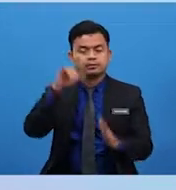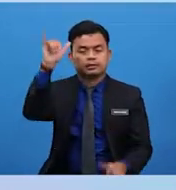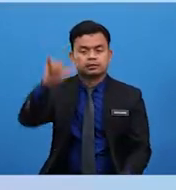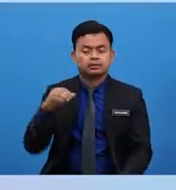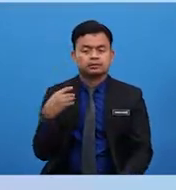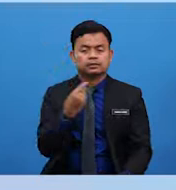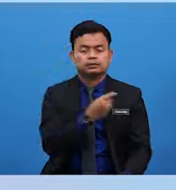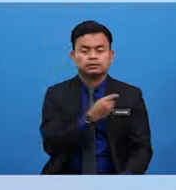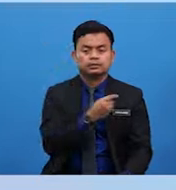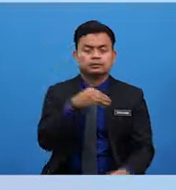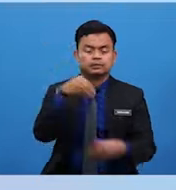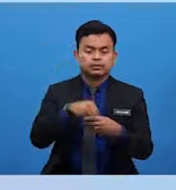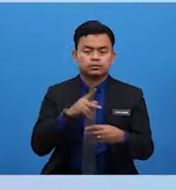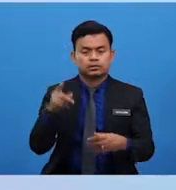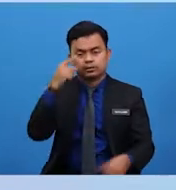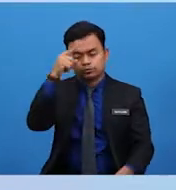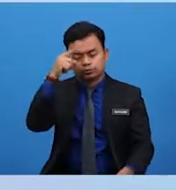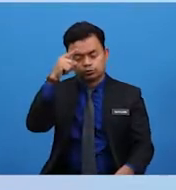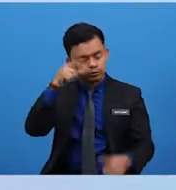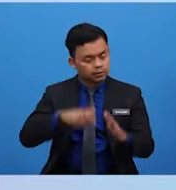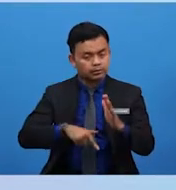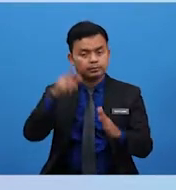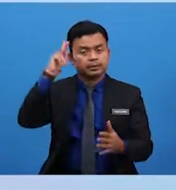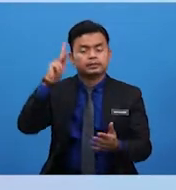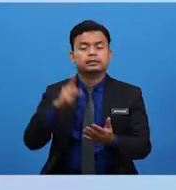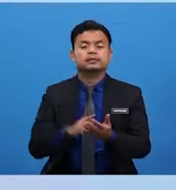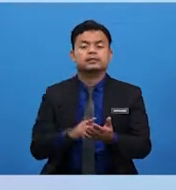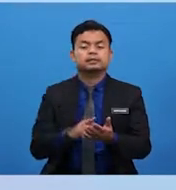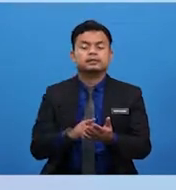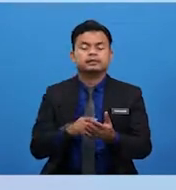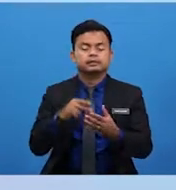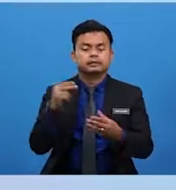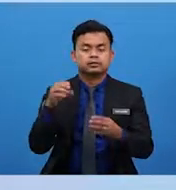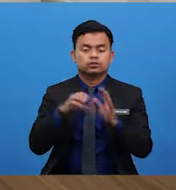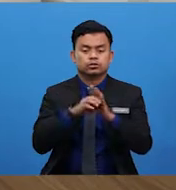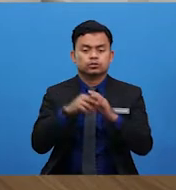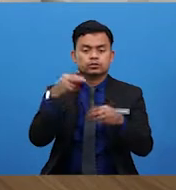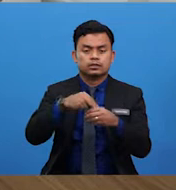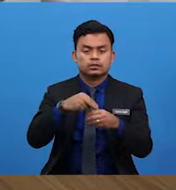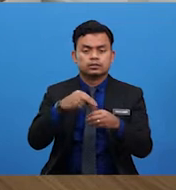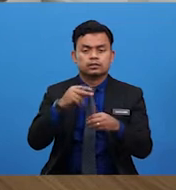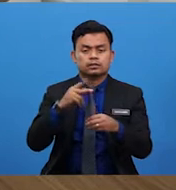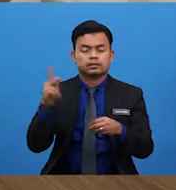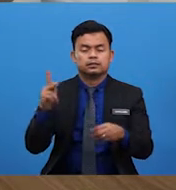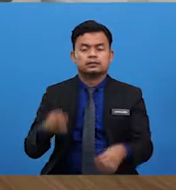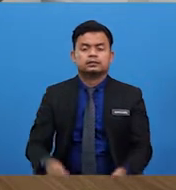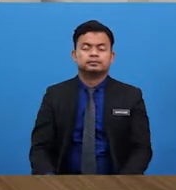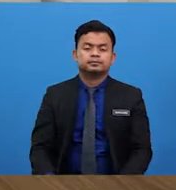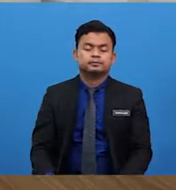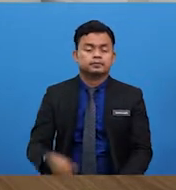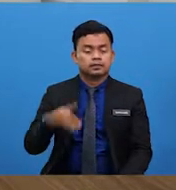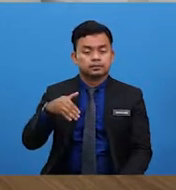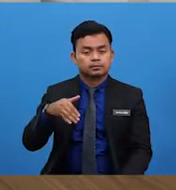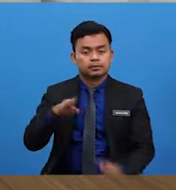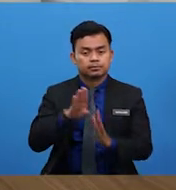untuk lebih mengenali hasil-hasil karya contoh-contoh karya media kering dan juga media basah Jadi sebelum begitu berakhir